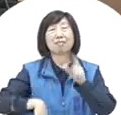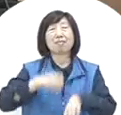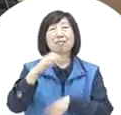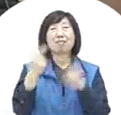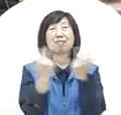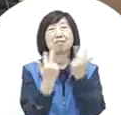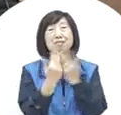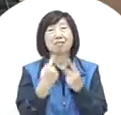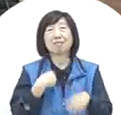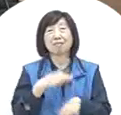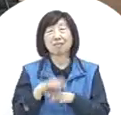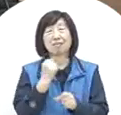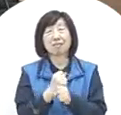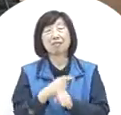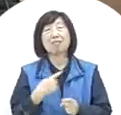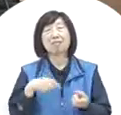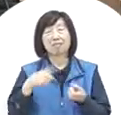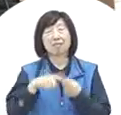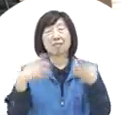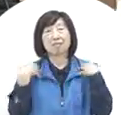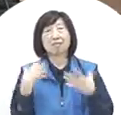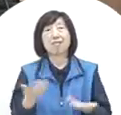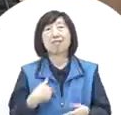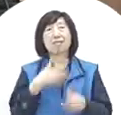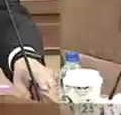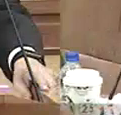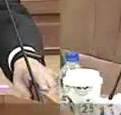事。 我咨询到这里，谢谢。